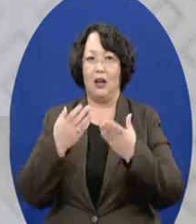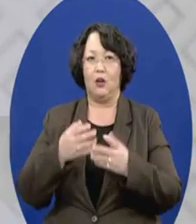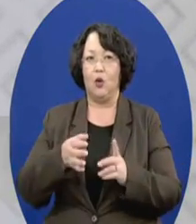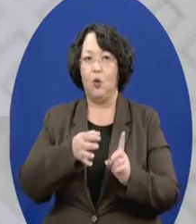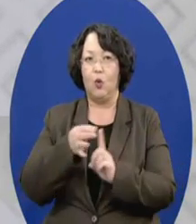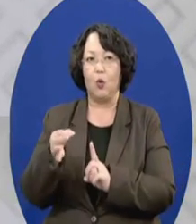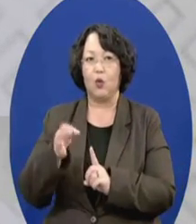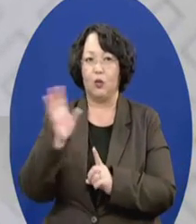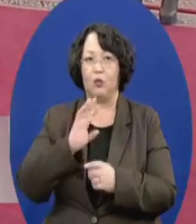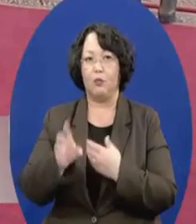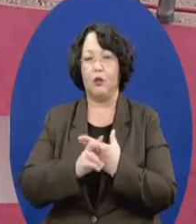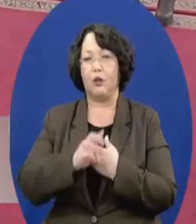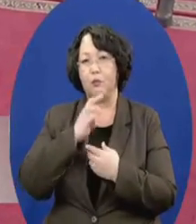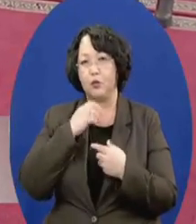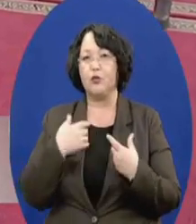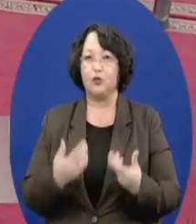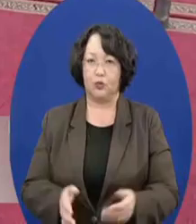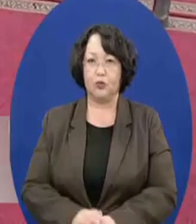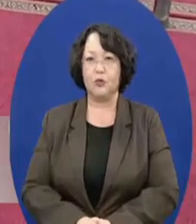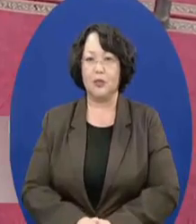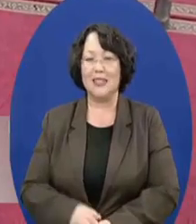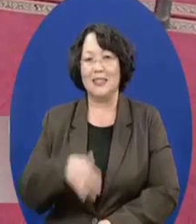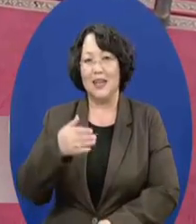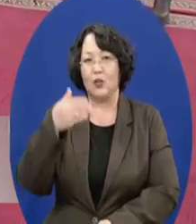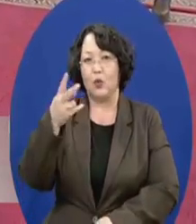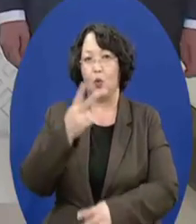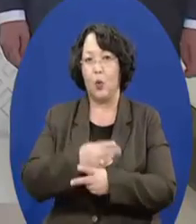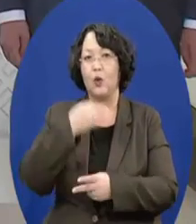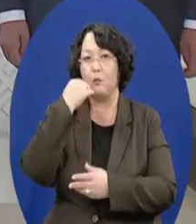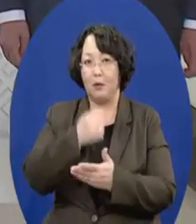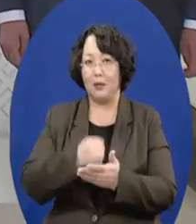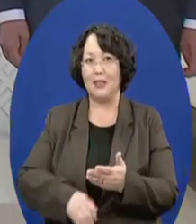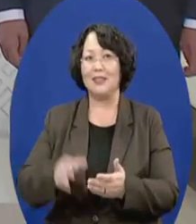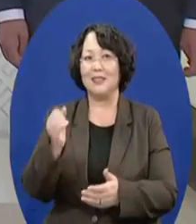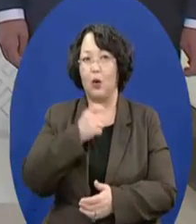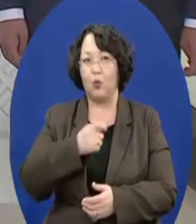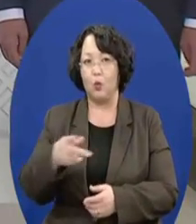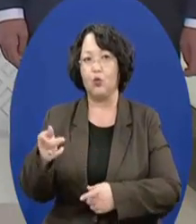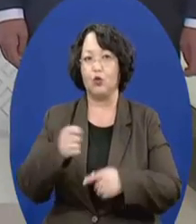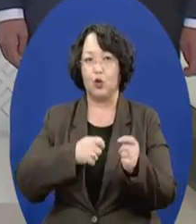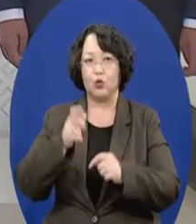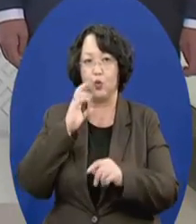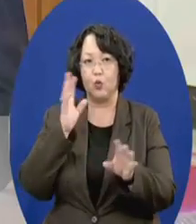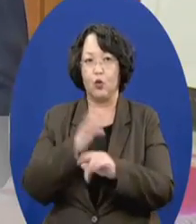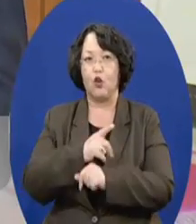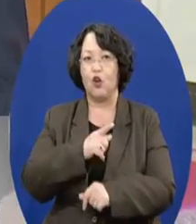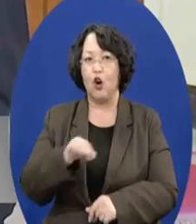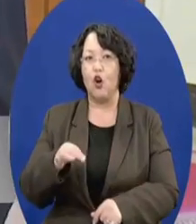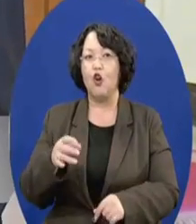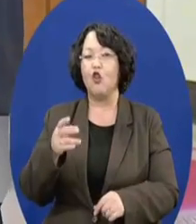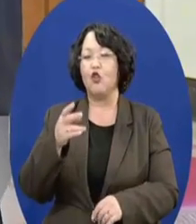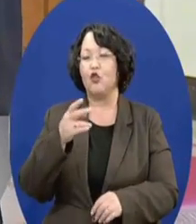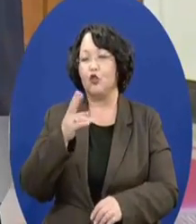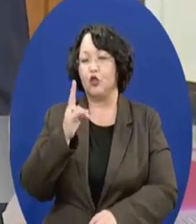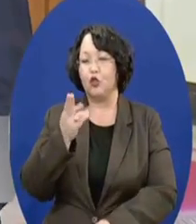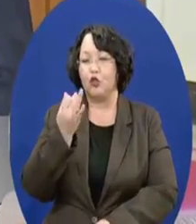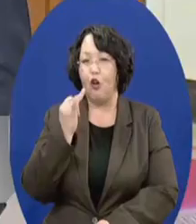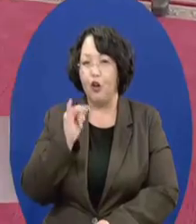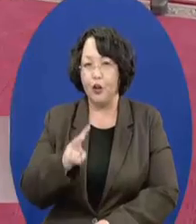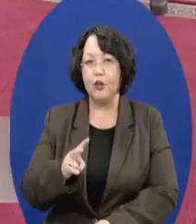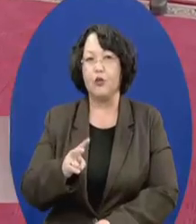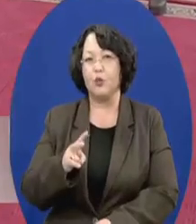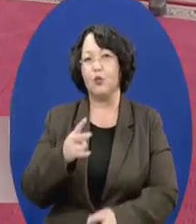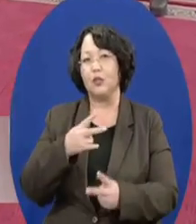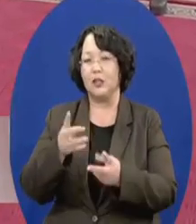тийш уруудтаа гэдэг ийм мессежүүд өгч байгаа. За цаашид хууль батлагдсан тохиолдолд санхүүгийн зохицуулахороо койны үйлчилгээ үзүүлэгчдийг